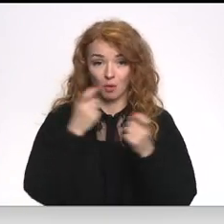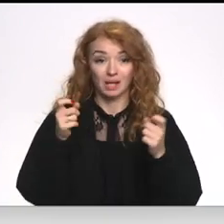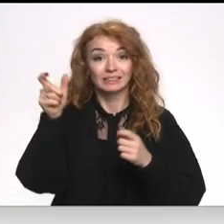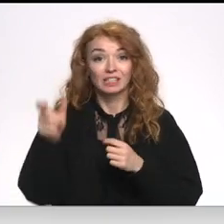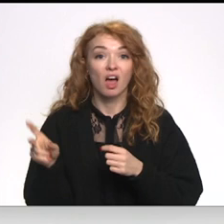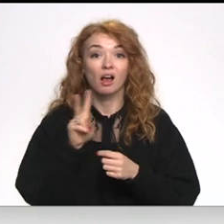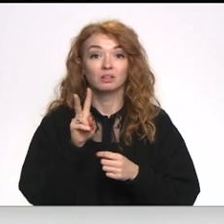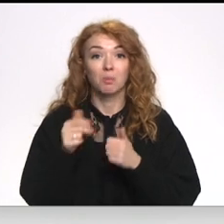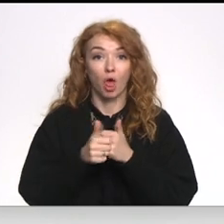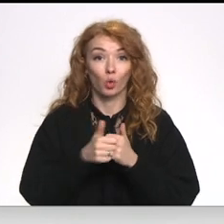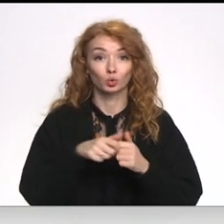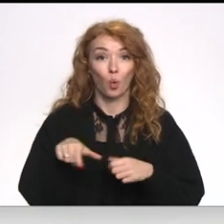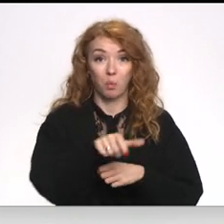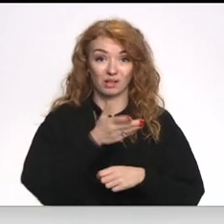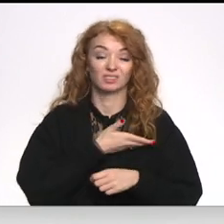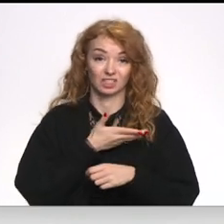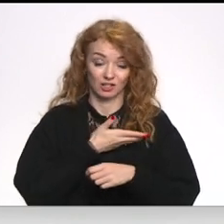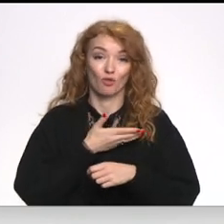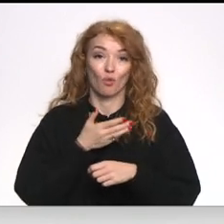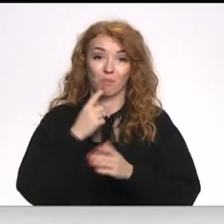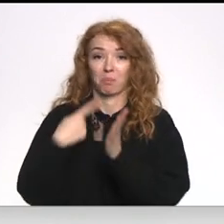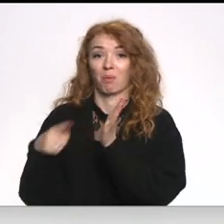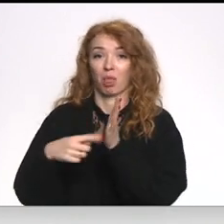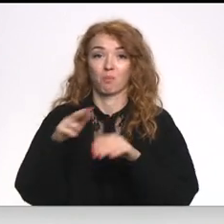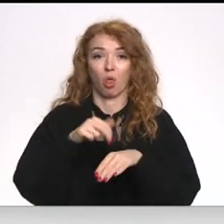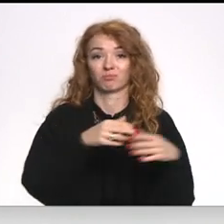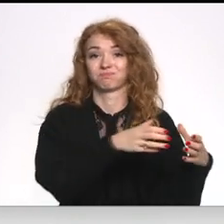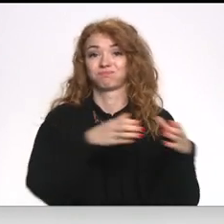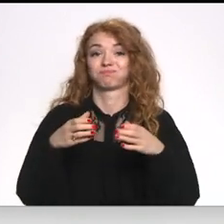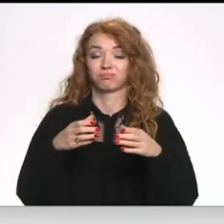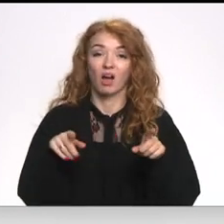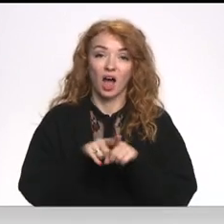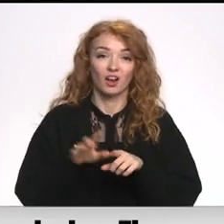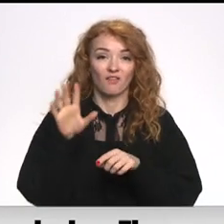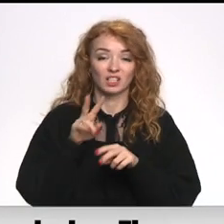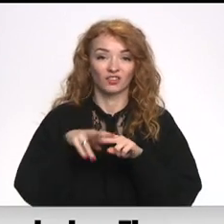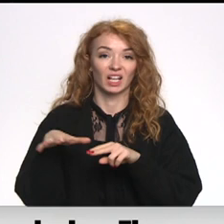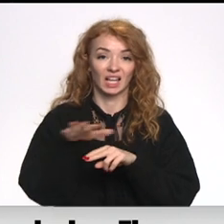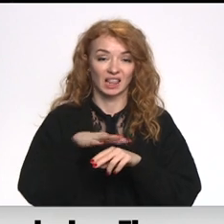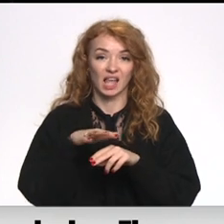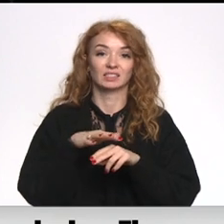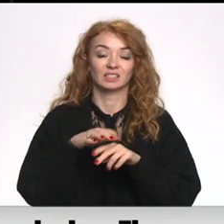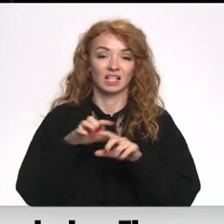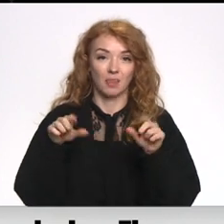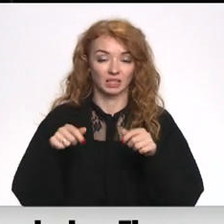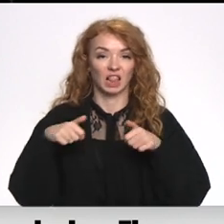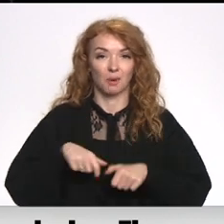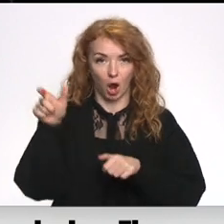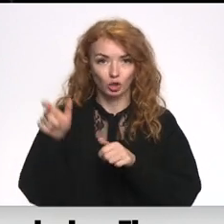kas dzīvo gar upi, ziņo arī par mūsu kustībām. Nu, un arī valsts vides dienesta inspektori tiek izsakoti. To mēs esam